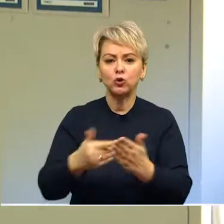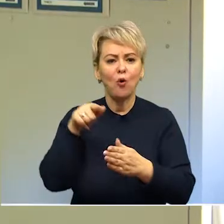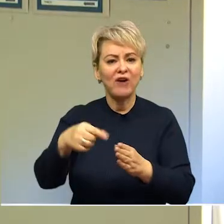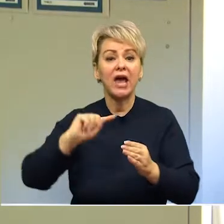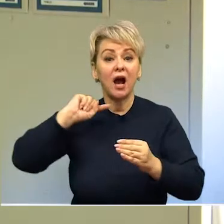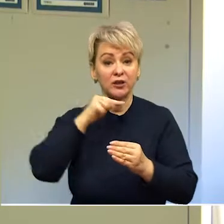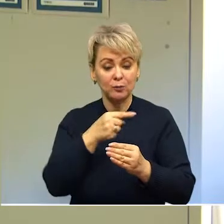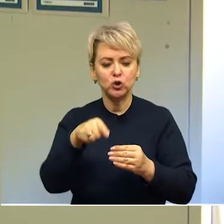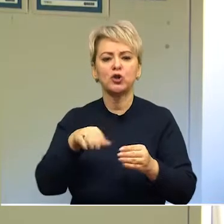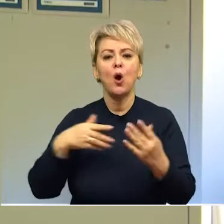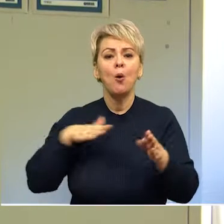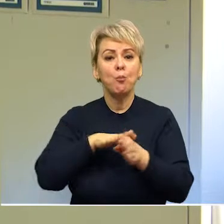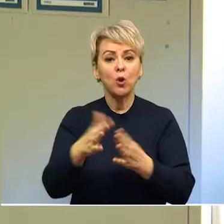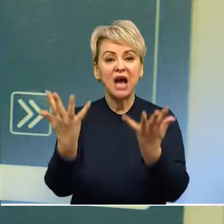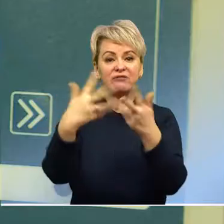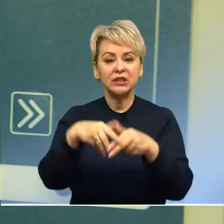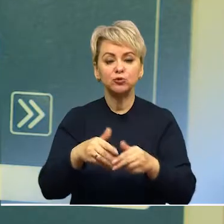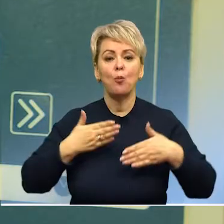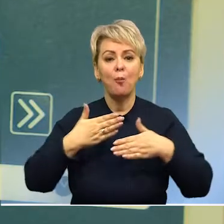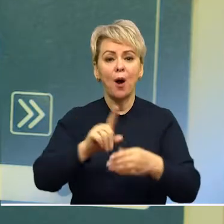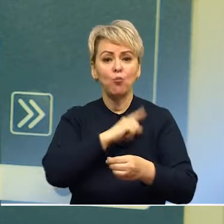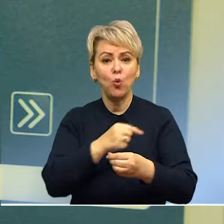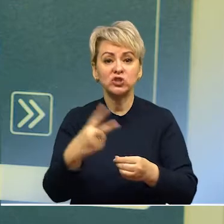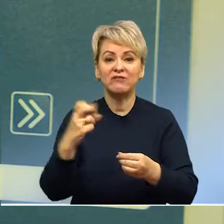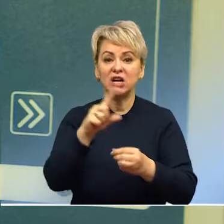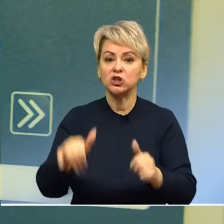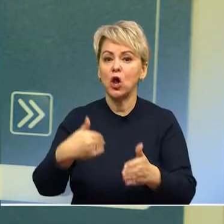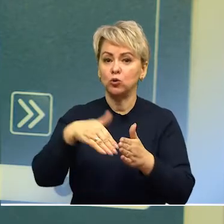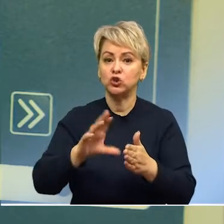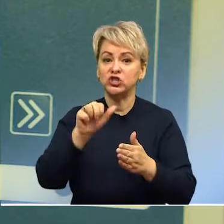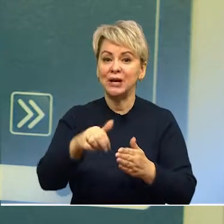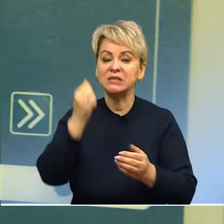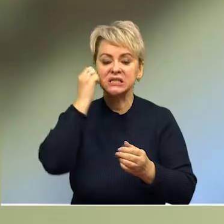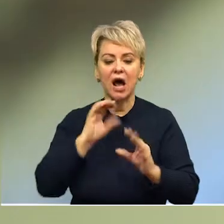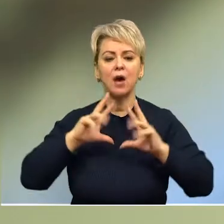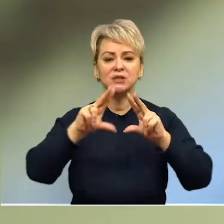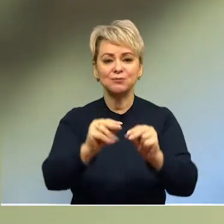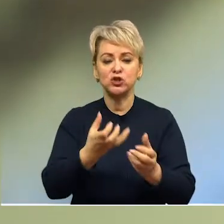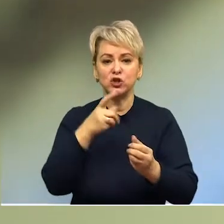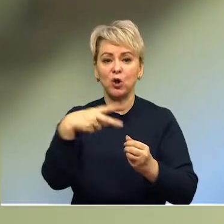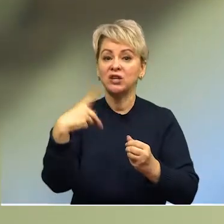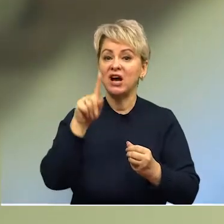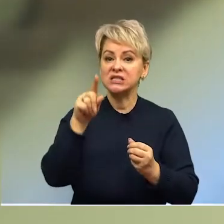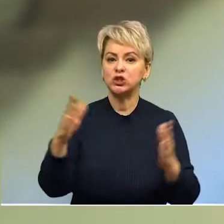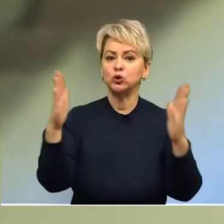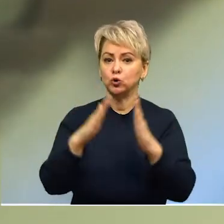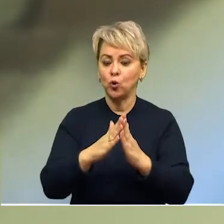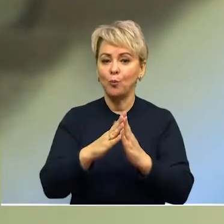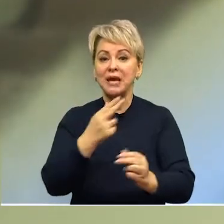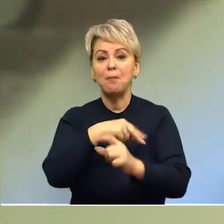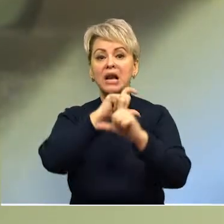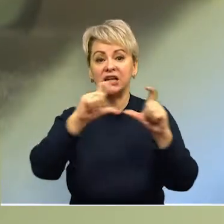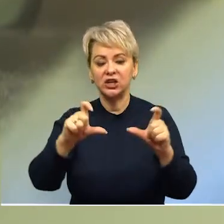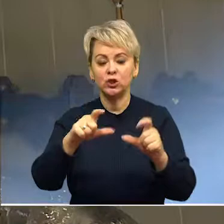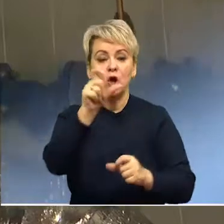более экономичная, полностью автоматизированная и по мощности в два раза превосходит старую. Обеспечивает теплом 21 многоквартирный дом и